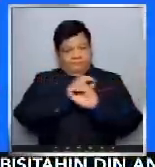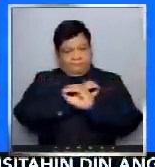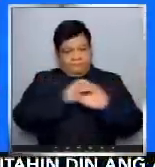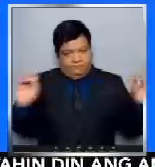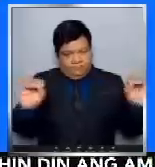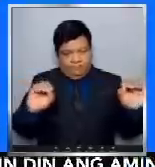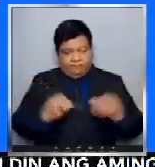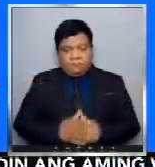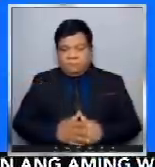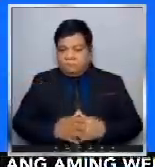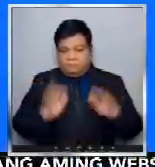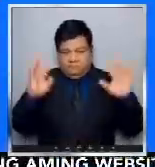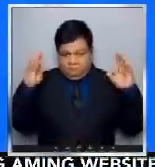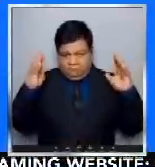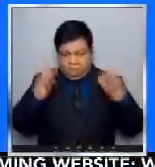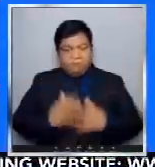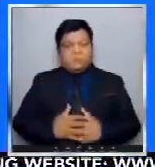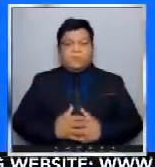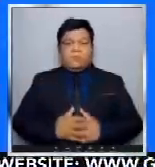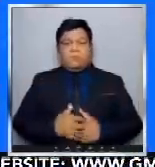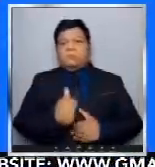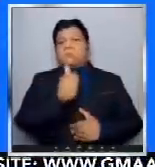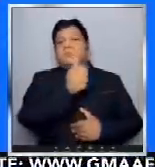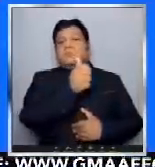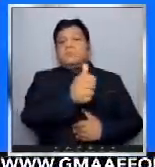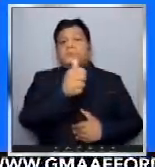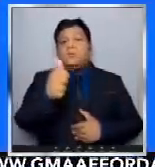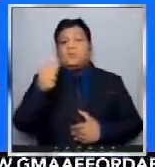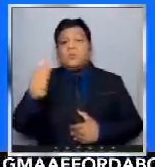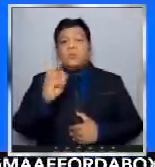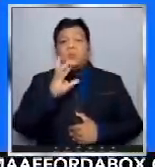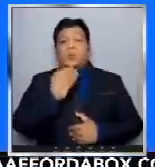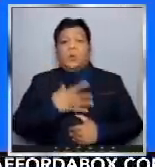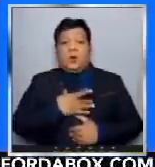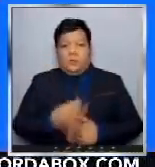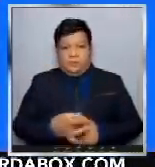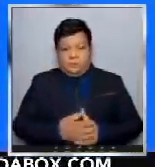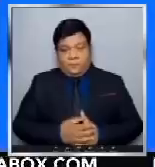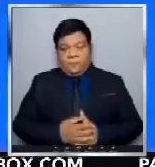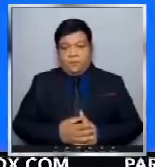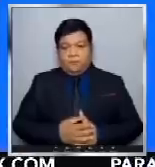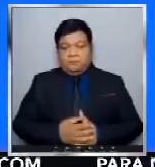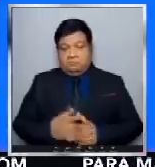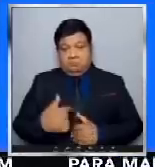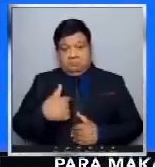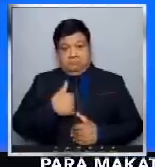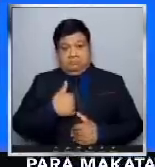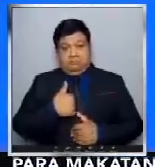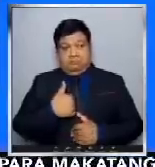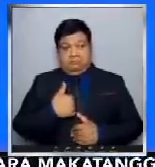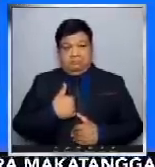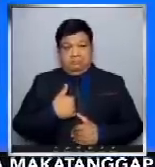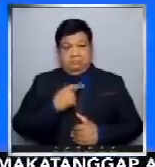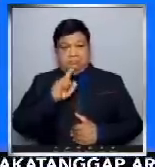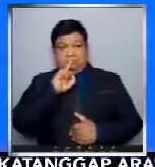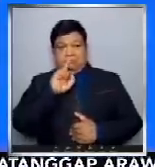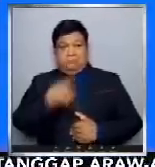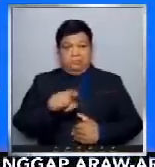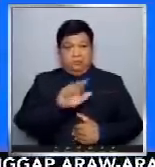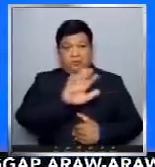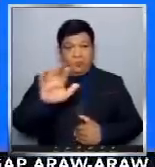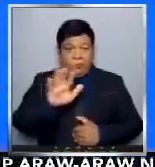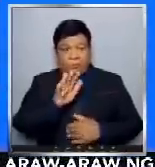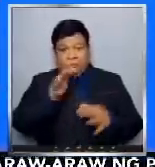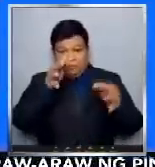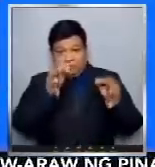bahala na mukinsay inyong gusto. Dili kumumando ninyo nga mukini mo kana